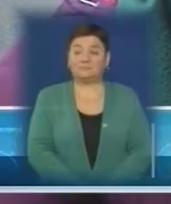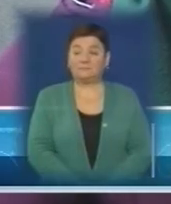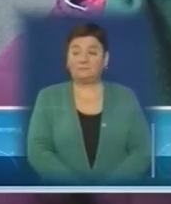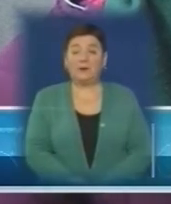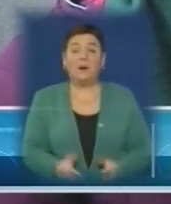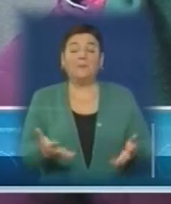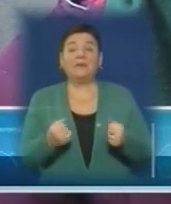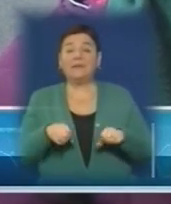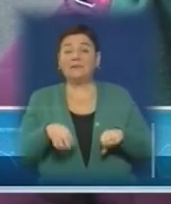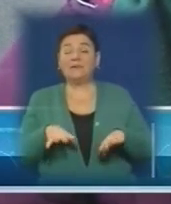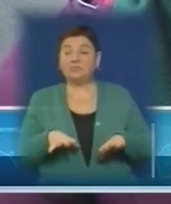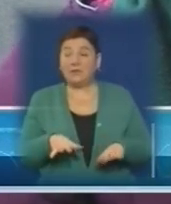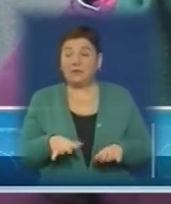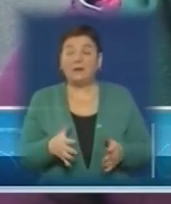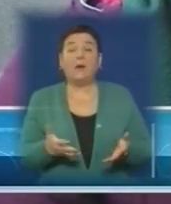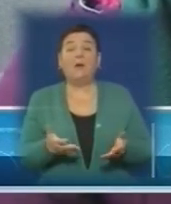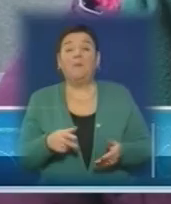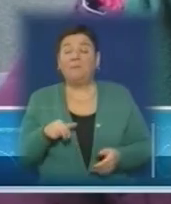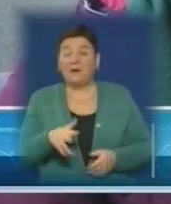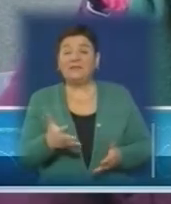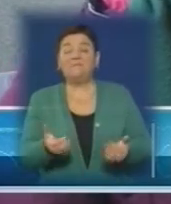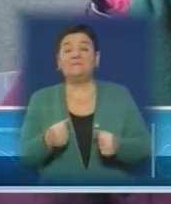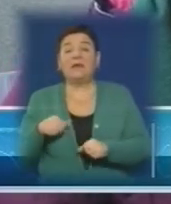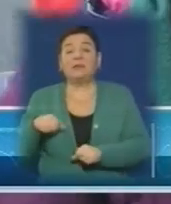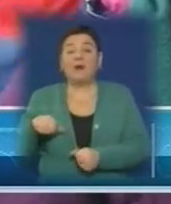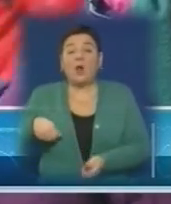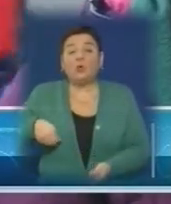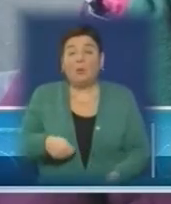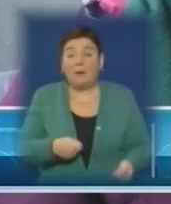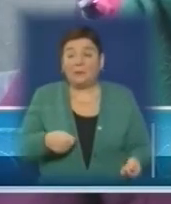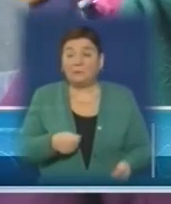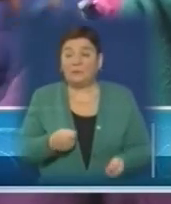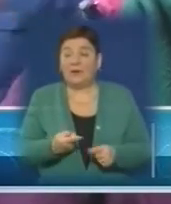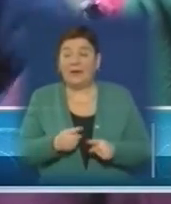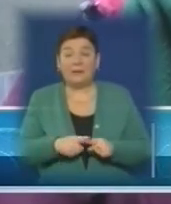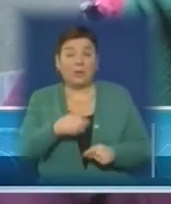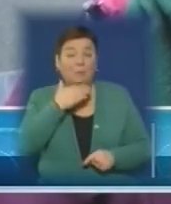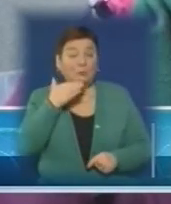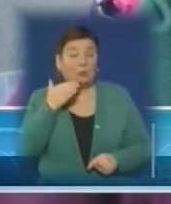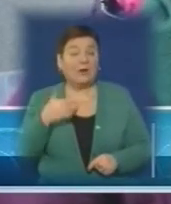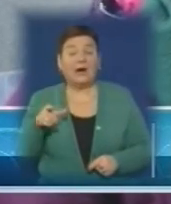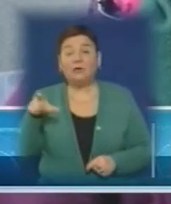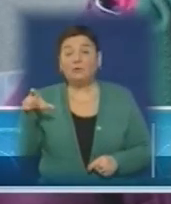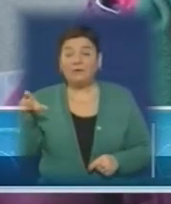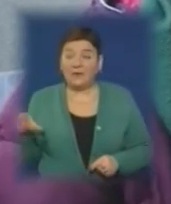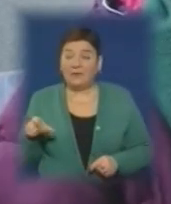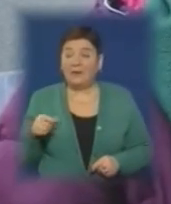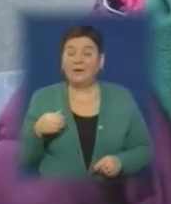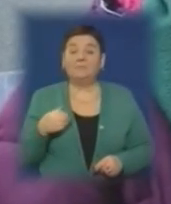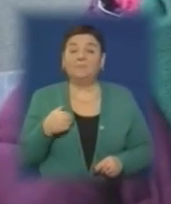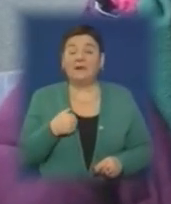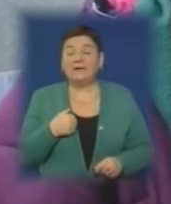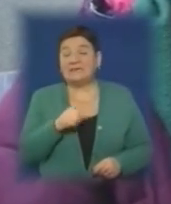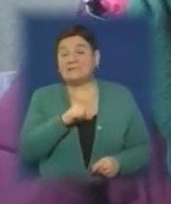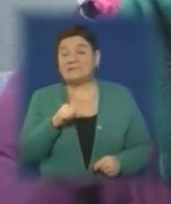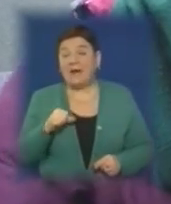Прийняли рішення просто піти взяти лопату і відкопати це все. В соцсетях достатньо багато людей, наскільки ми слышали, ну, хоча, в принципі, самі